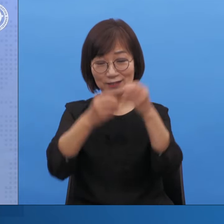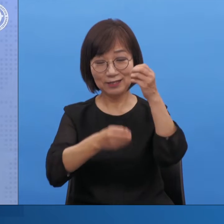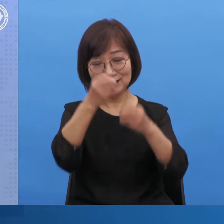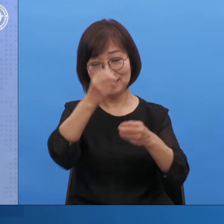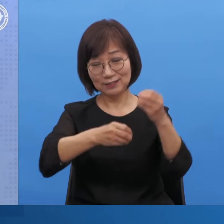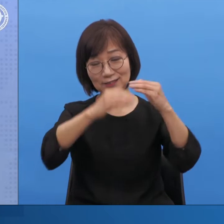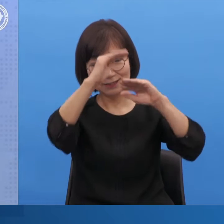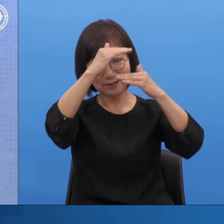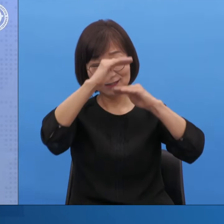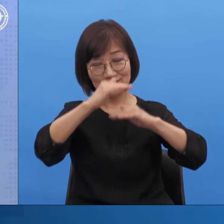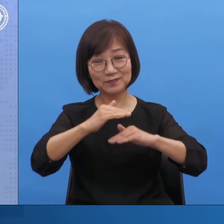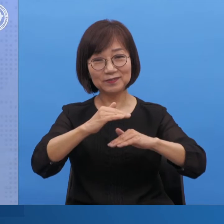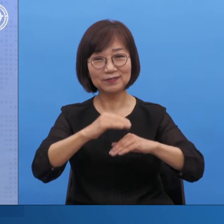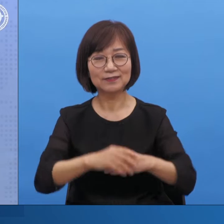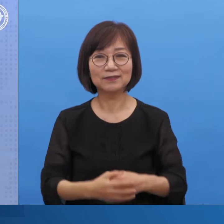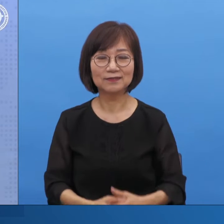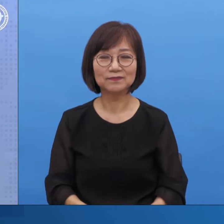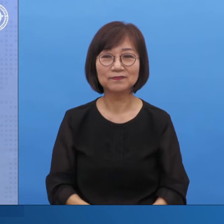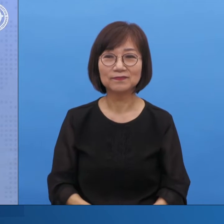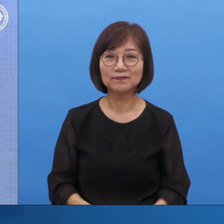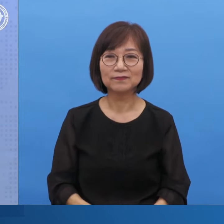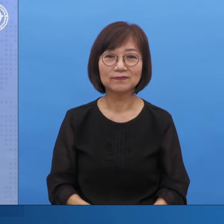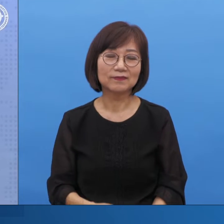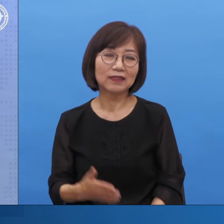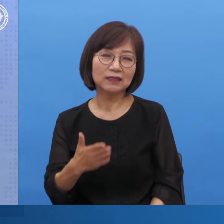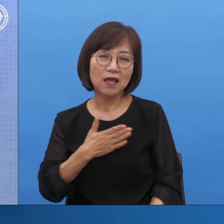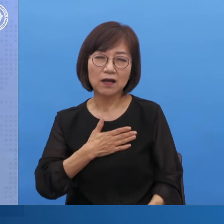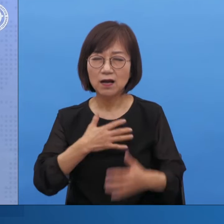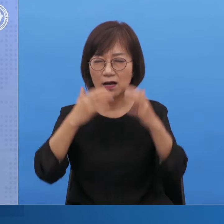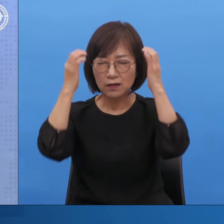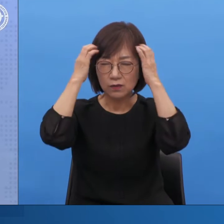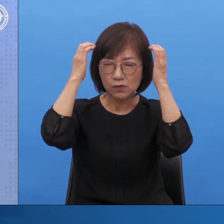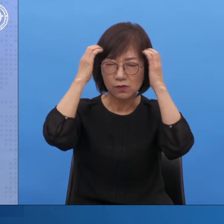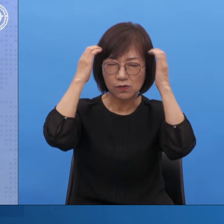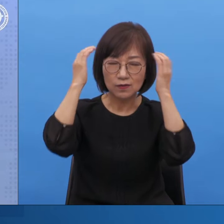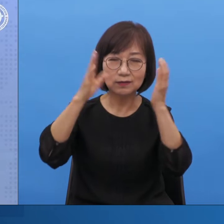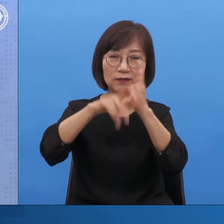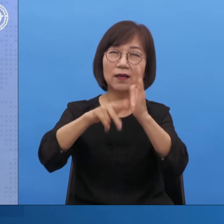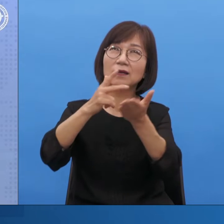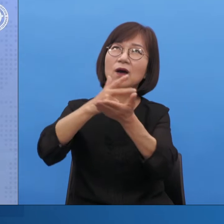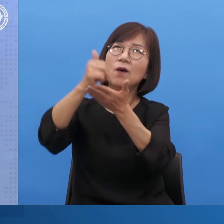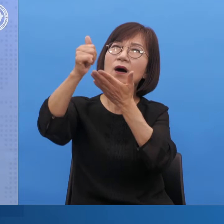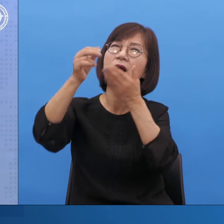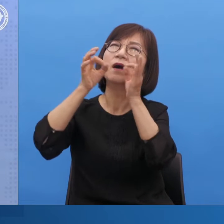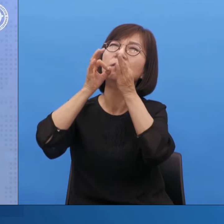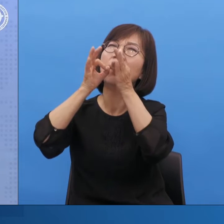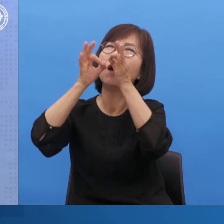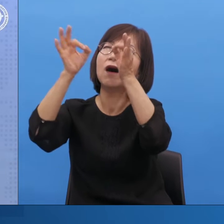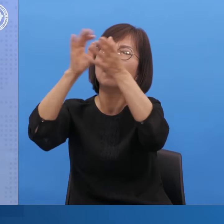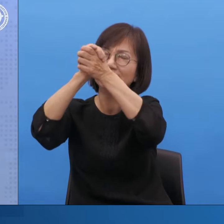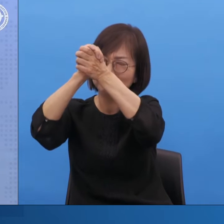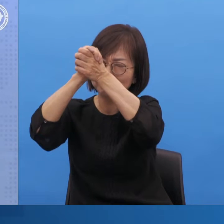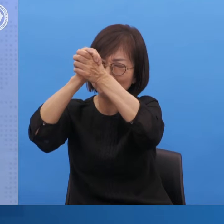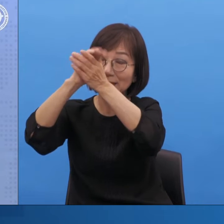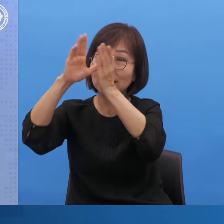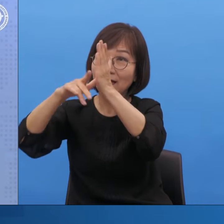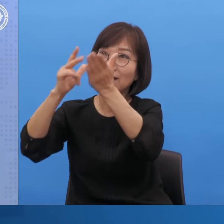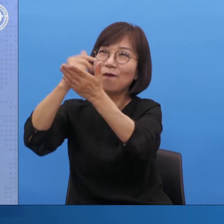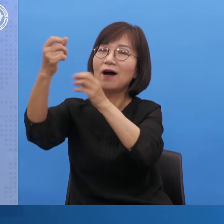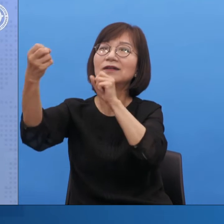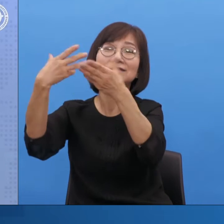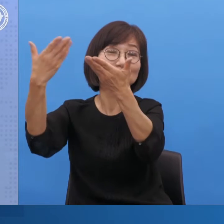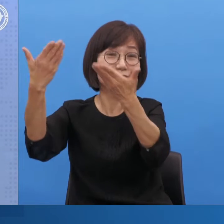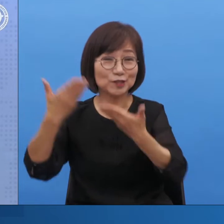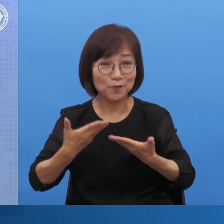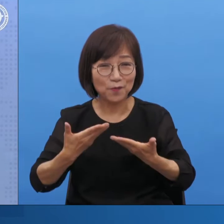poem and the psalm of David. 내가 고통 중에 여호와께 부르짖었더니 여호와께서 응답하시고